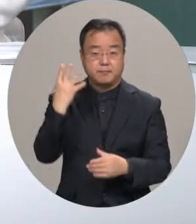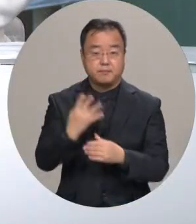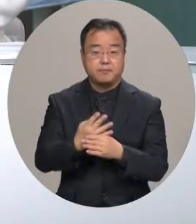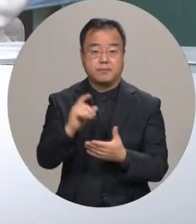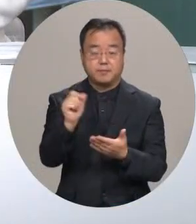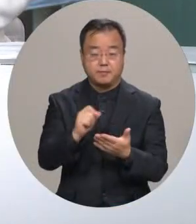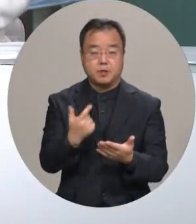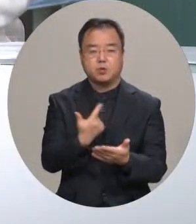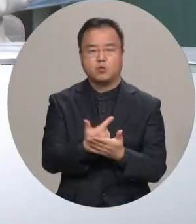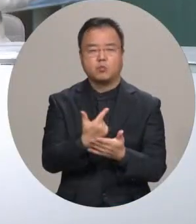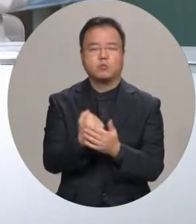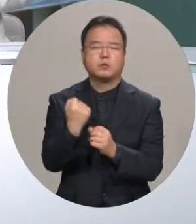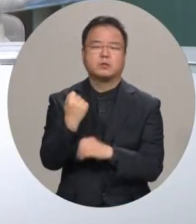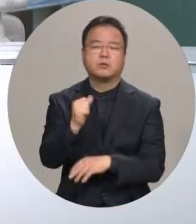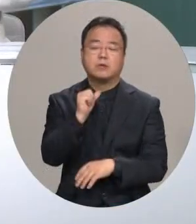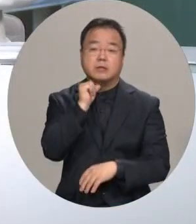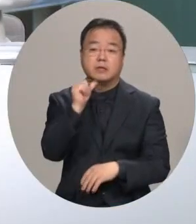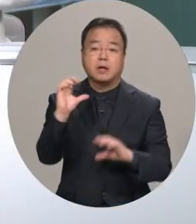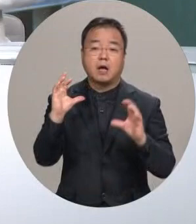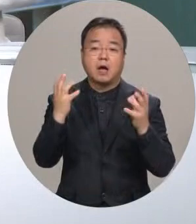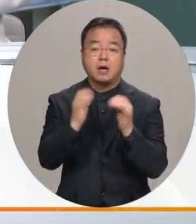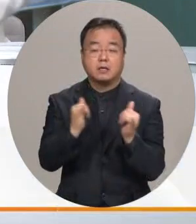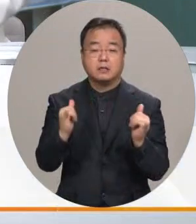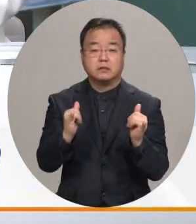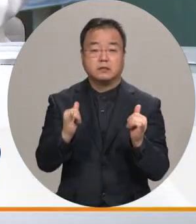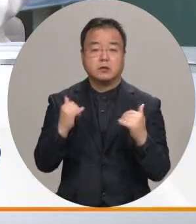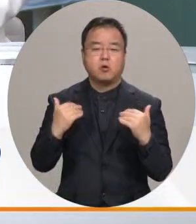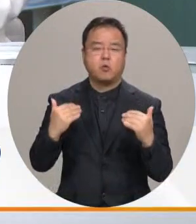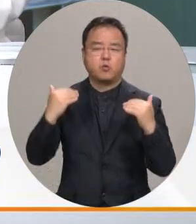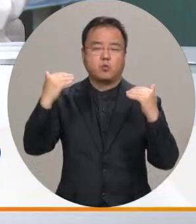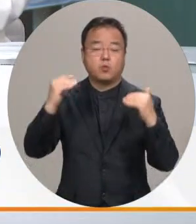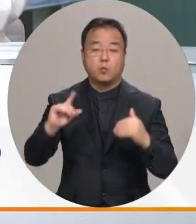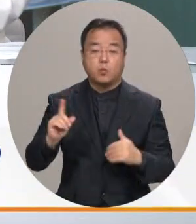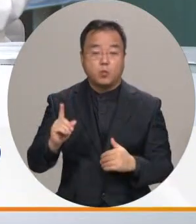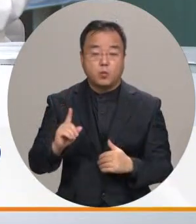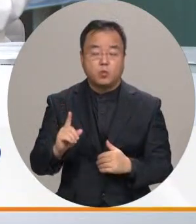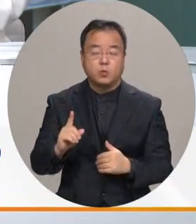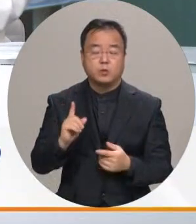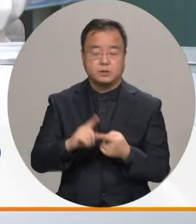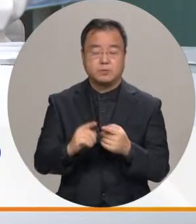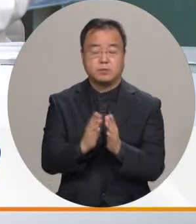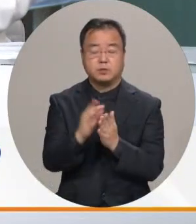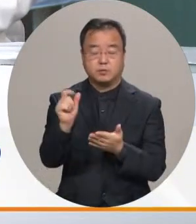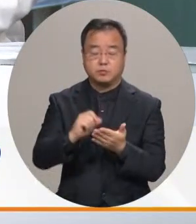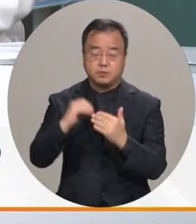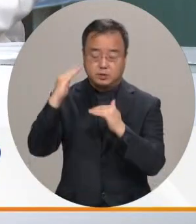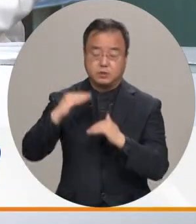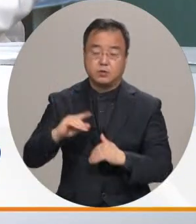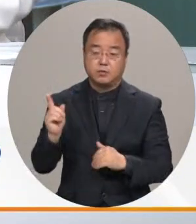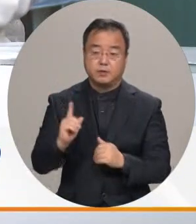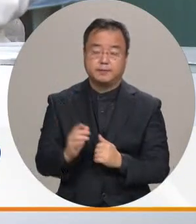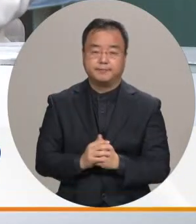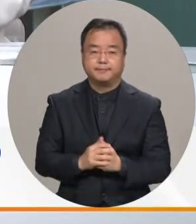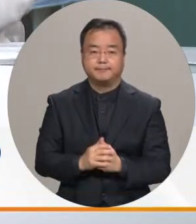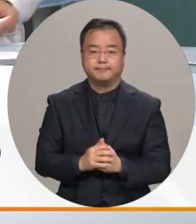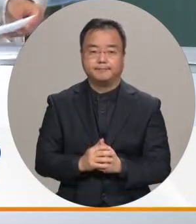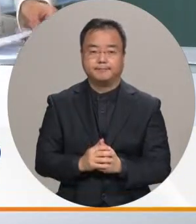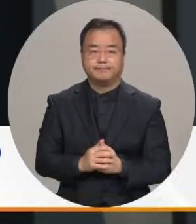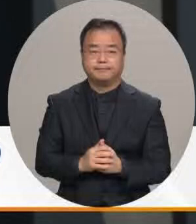바탕으로 가난한 아이들은 어떻게 어른이 되는가라는 책을 쓰셨습니다. 이건 어떤 내용입니까? 네,